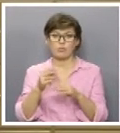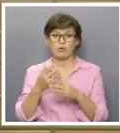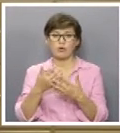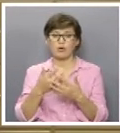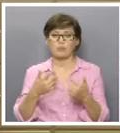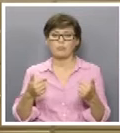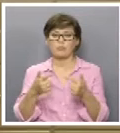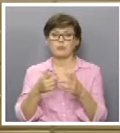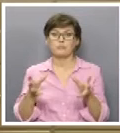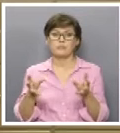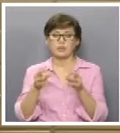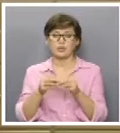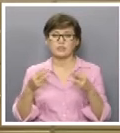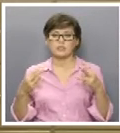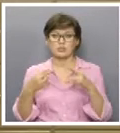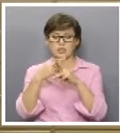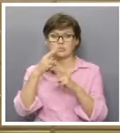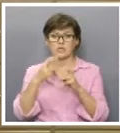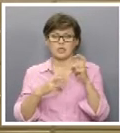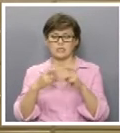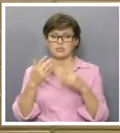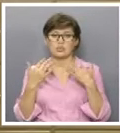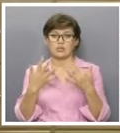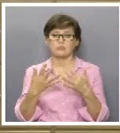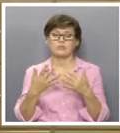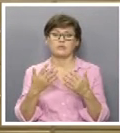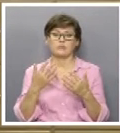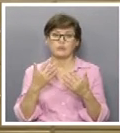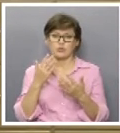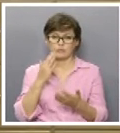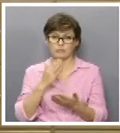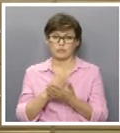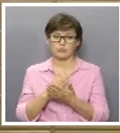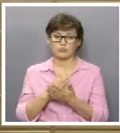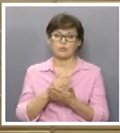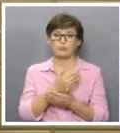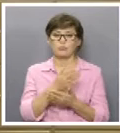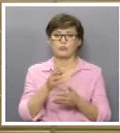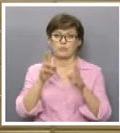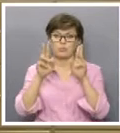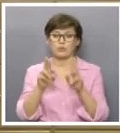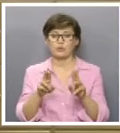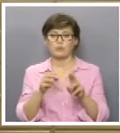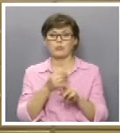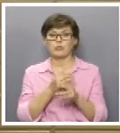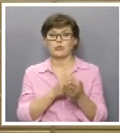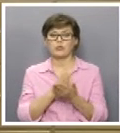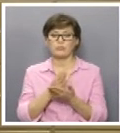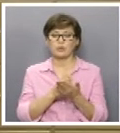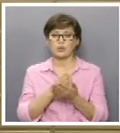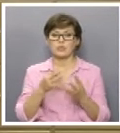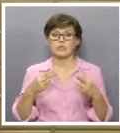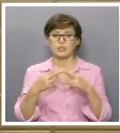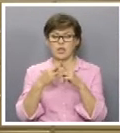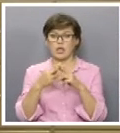бірге мына техникалық станцияларға талаптар орнатылған болатын. Бұл талаптар бойынша техникалық